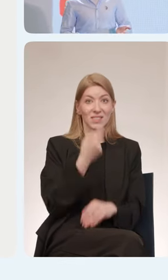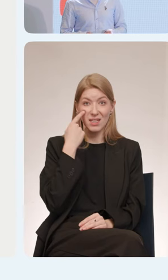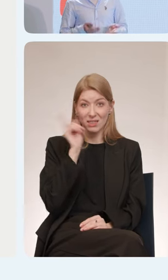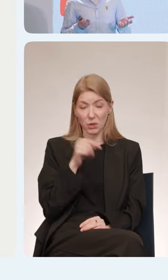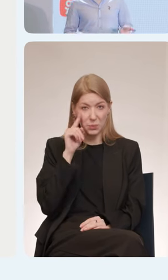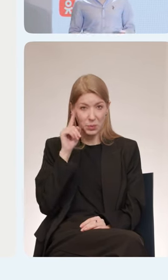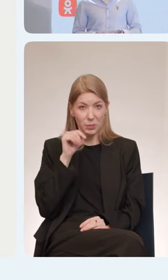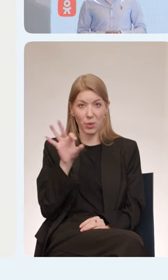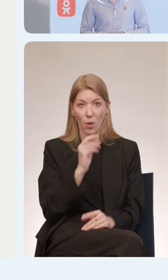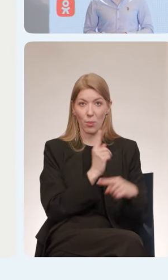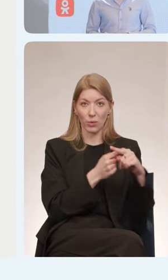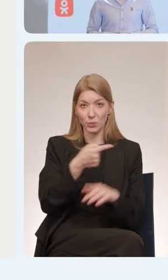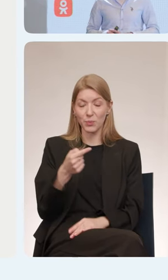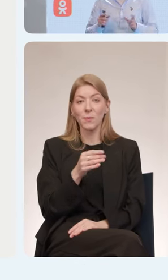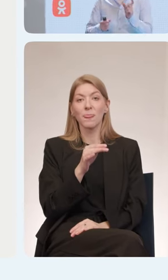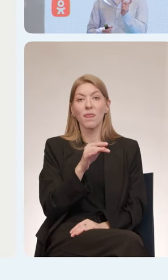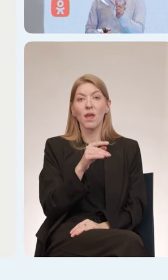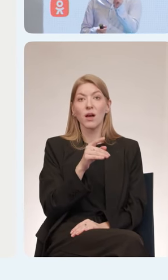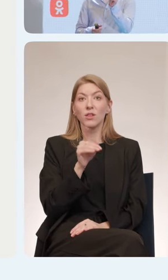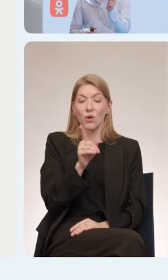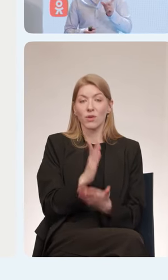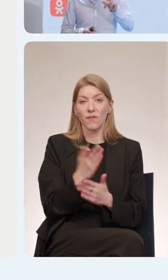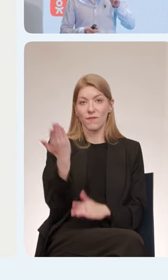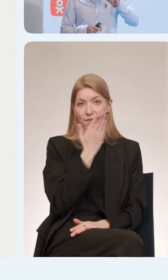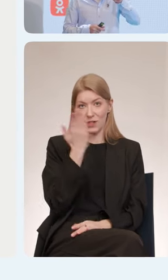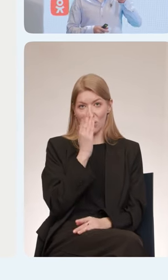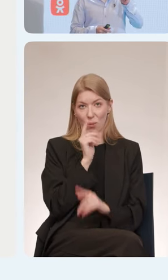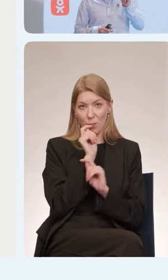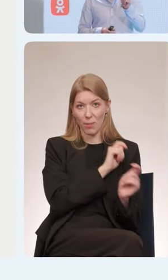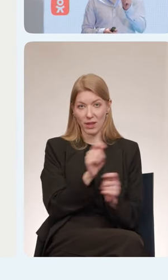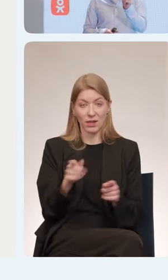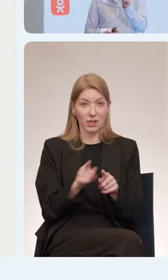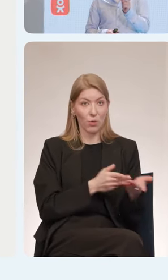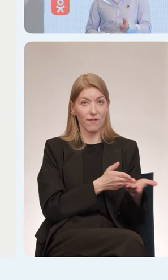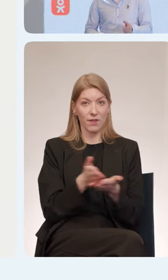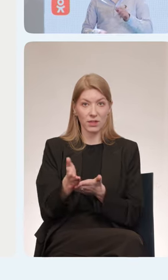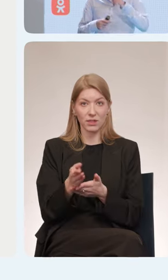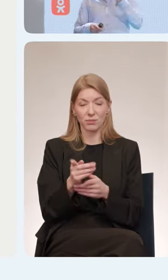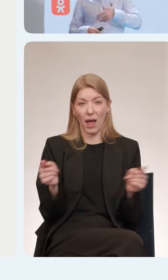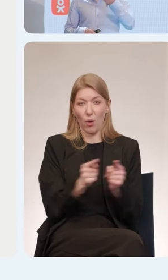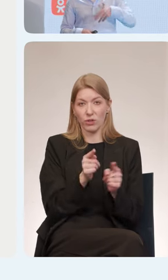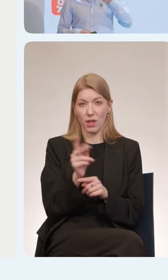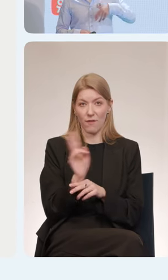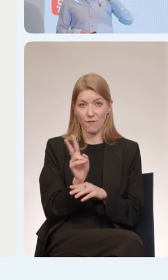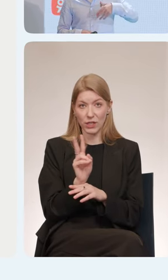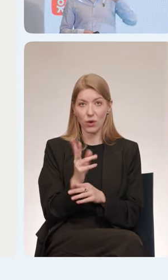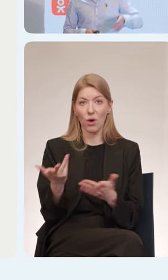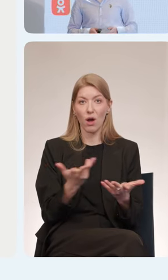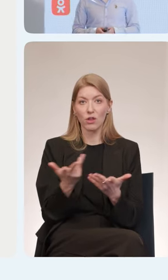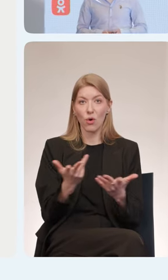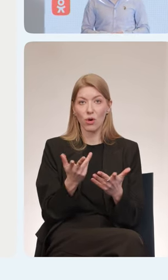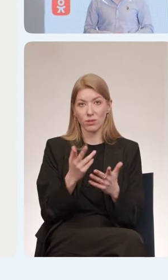нас есть еще видеоподарки. Это, собственно, ну, такая версия, которая там с коротеньким видео, которое,